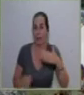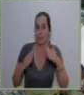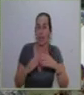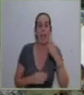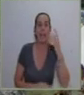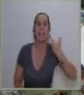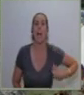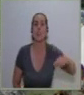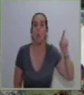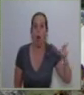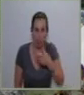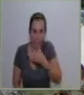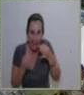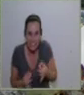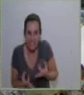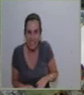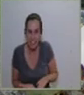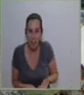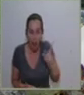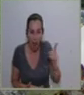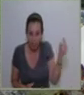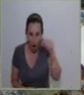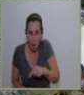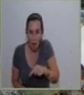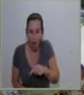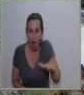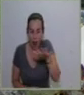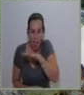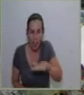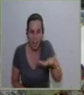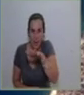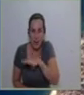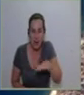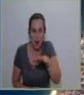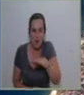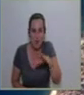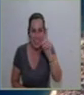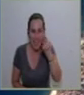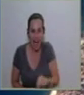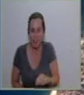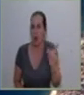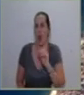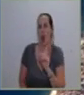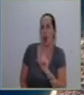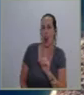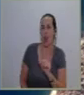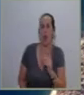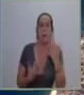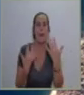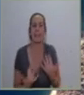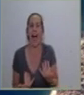בקריית שמונה. מה, אתה רציני אתה? אתה מגיע לאזור גוש אדן? לא.